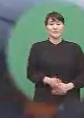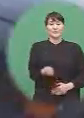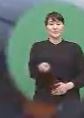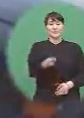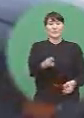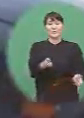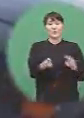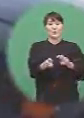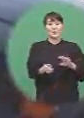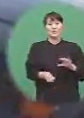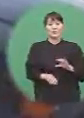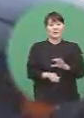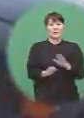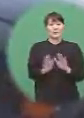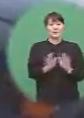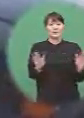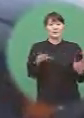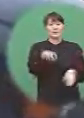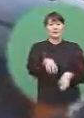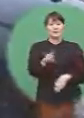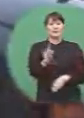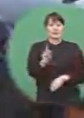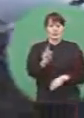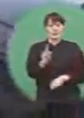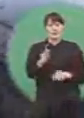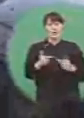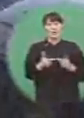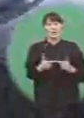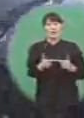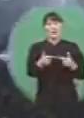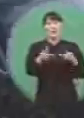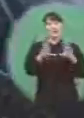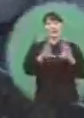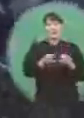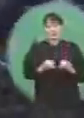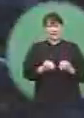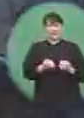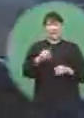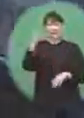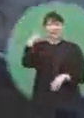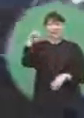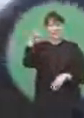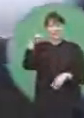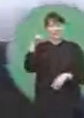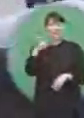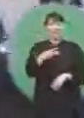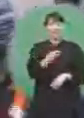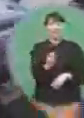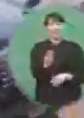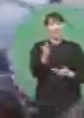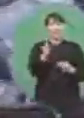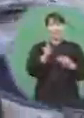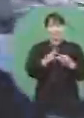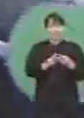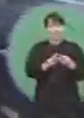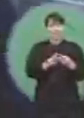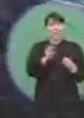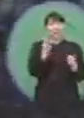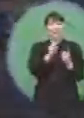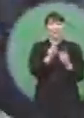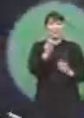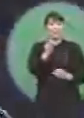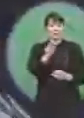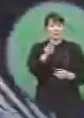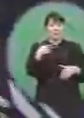乗合タクシーの運行が始まったのは路線バスな廃止された朝香美穂た大瀬